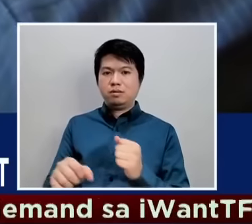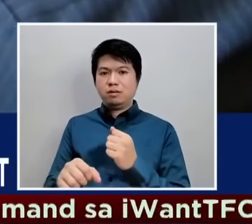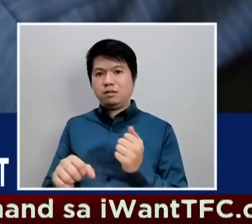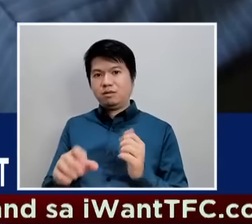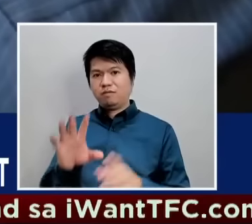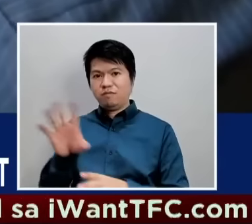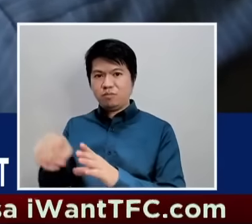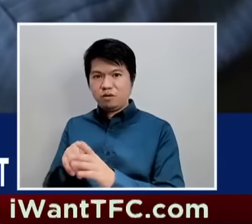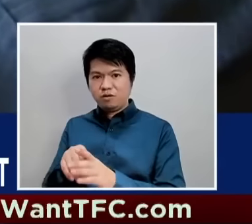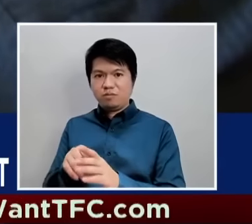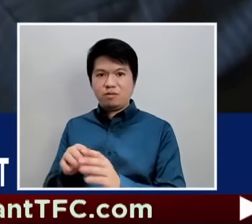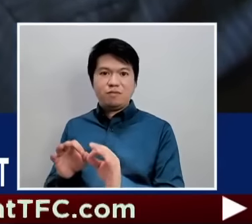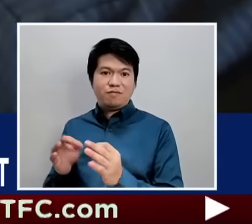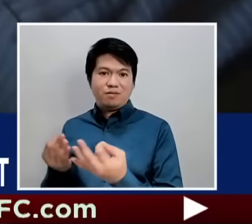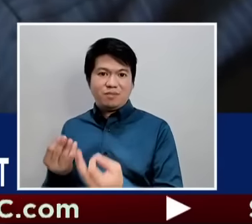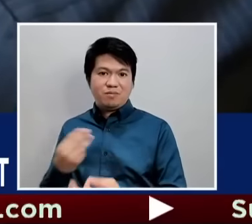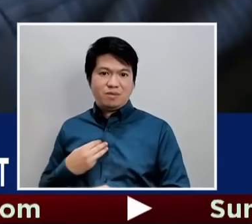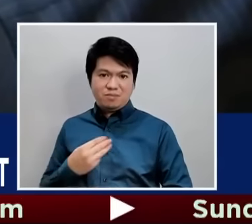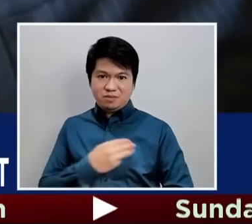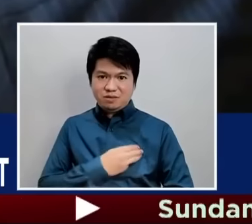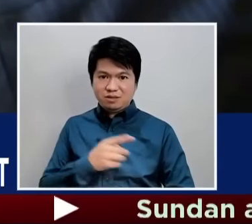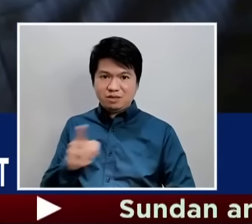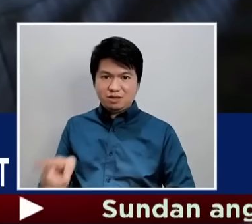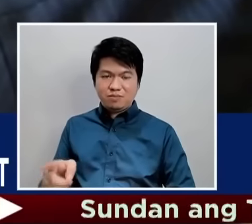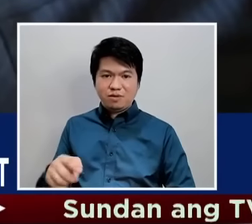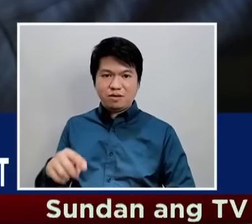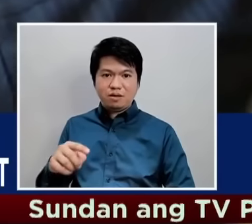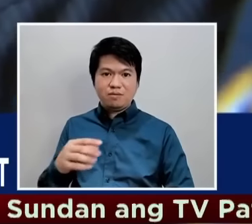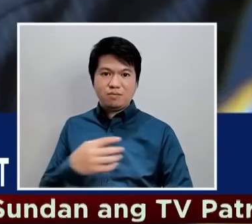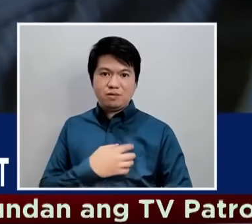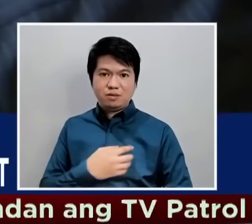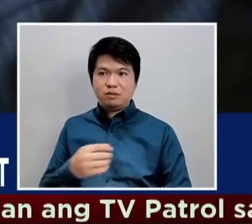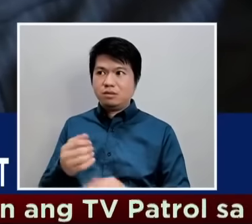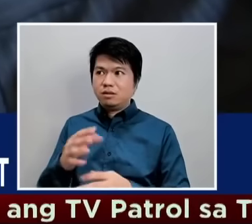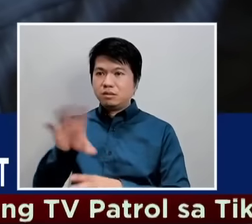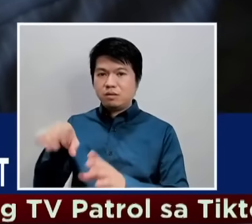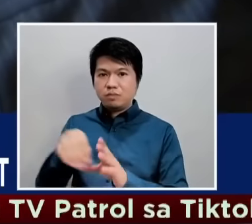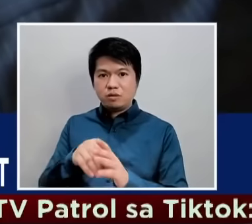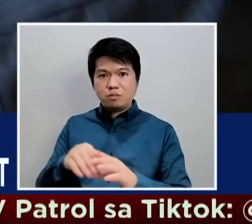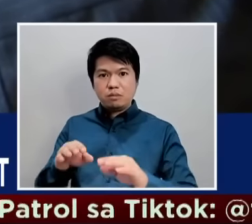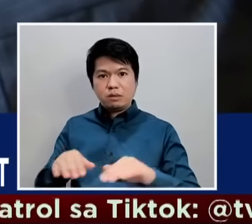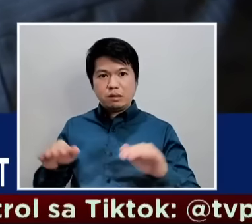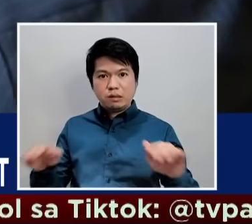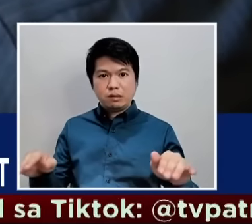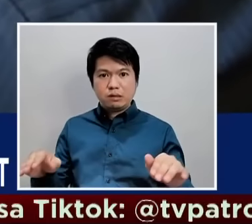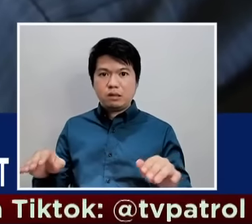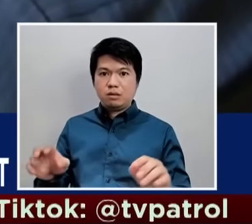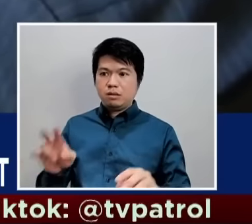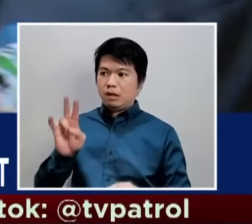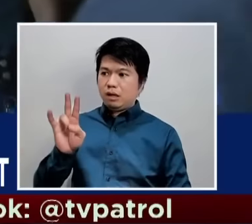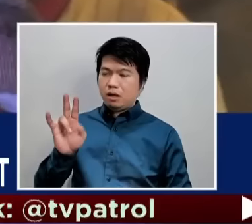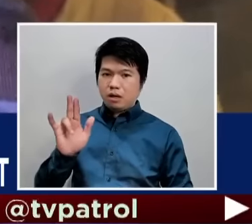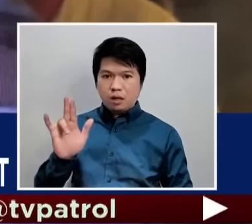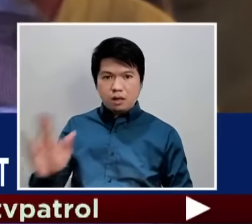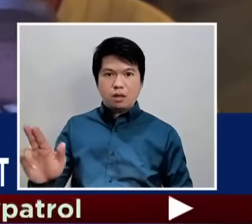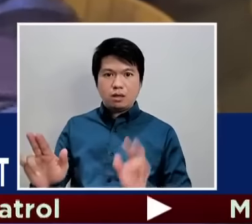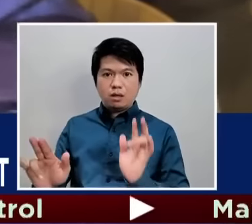ultimo mga social media account ng mga anak niya ay inulan ng hate messages. Iniimbestigahan na rin ang